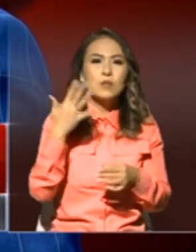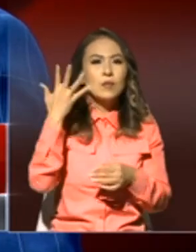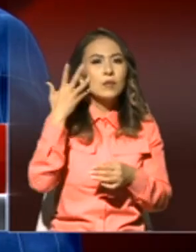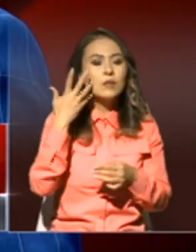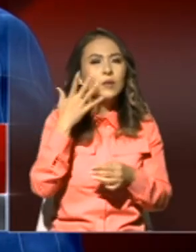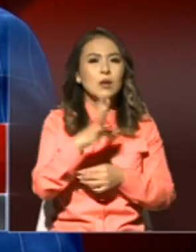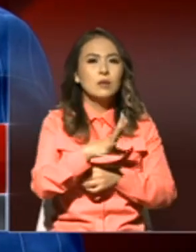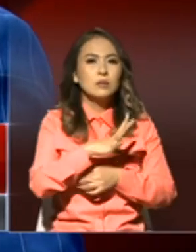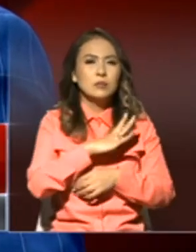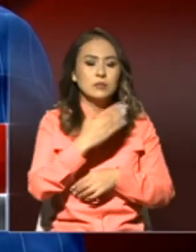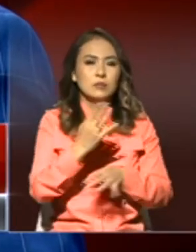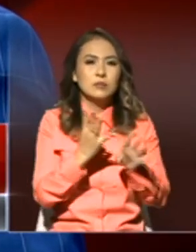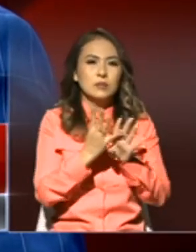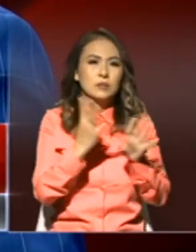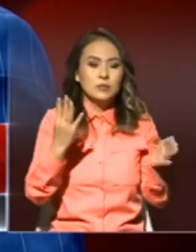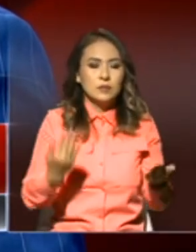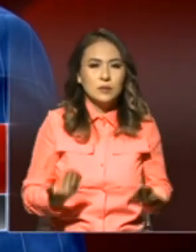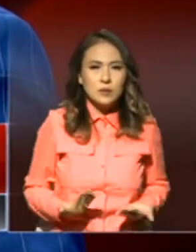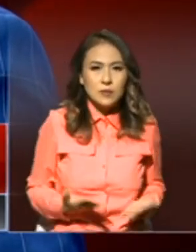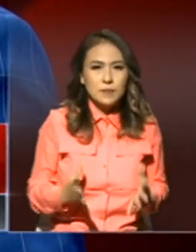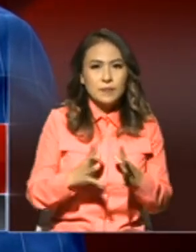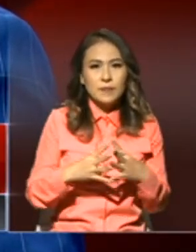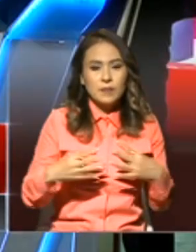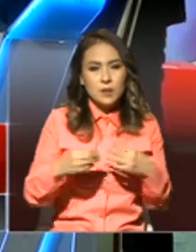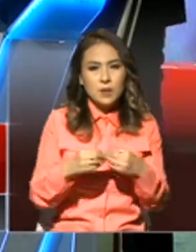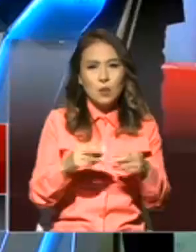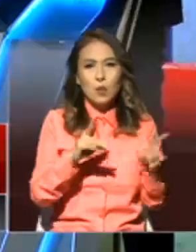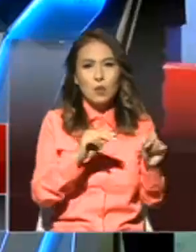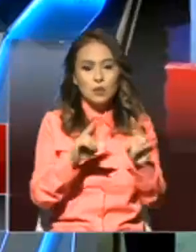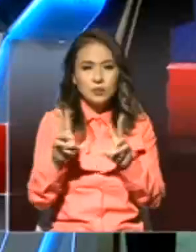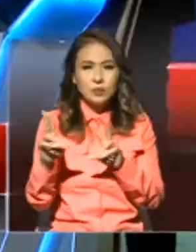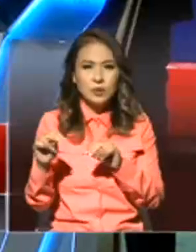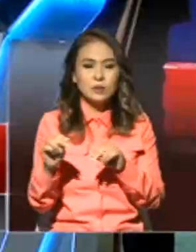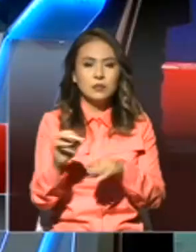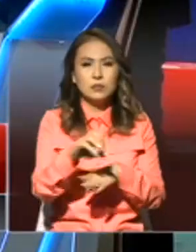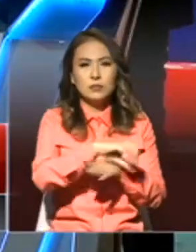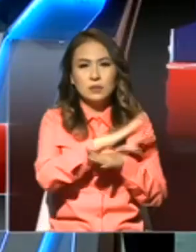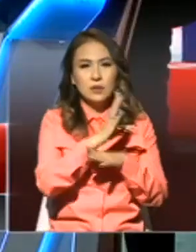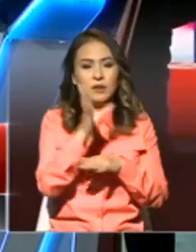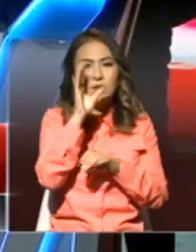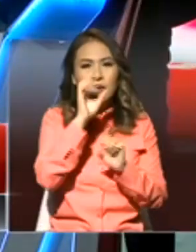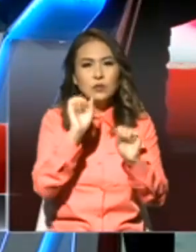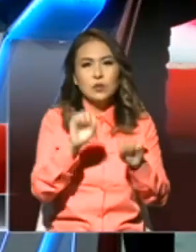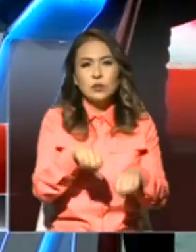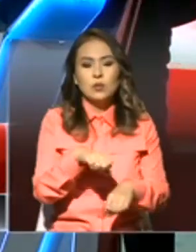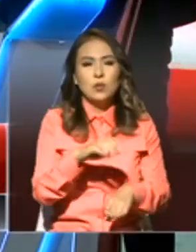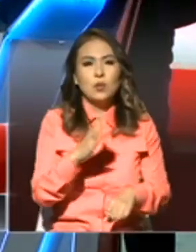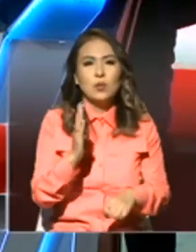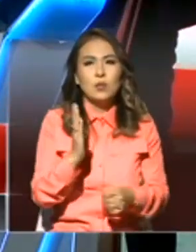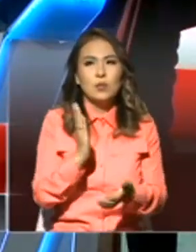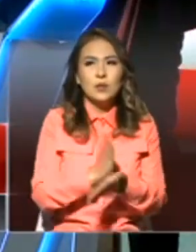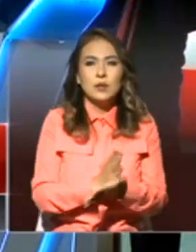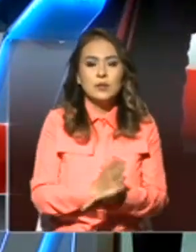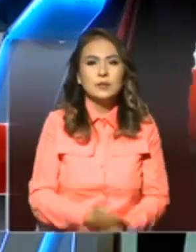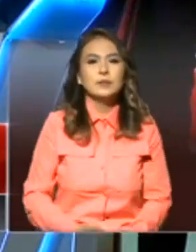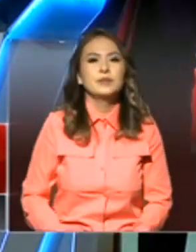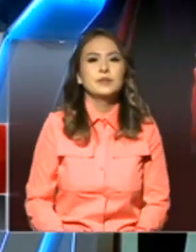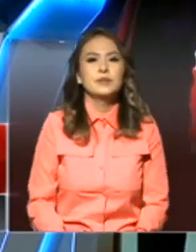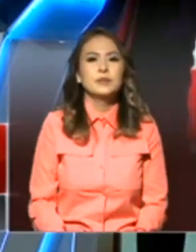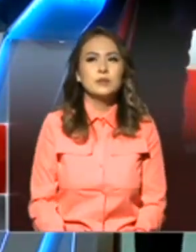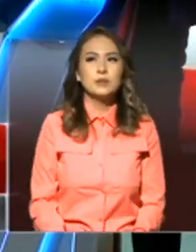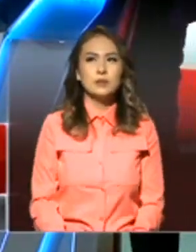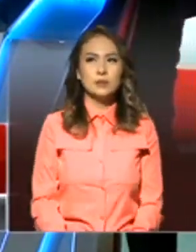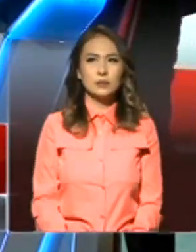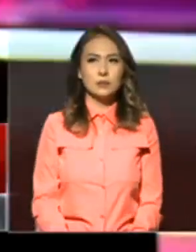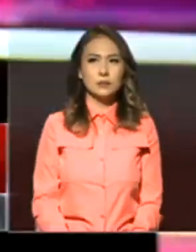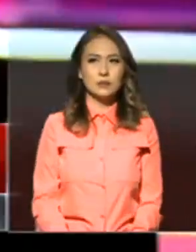сәйкесінше осы кезек тұрған азаматтарды бақыт отбасы мен шаңырақ бағдарламасы мен қамтуға мүмкіндік көбірек болады. Ипотекамен беріліп жатқан бағдарламалар